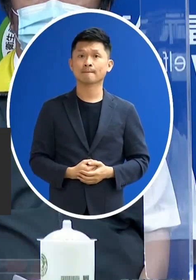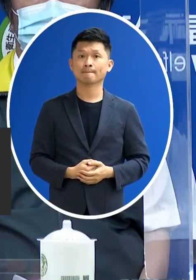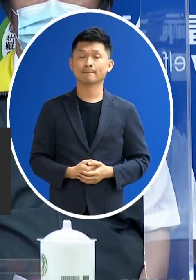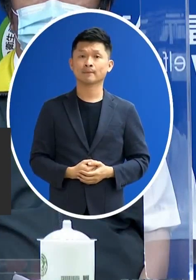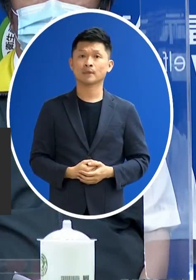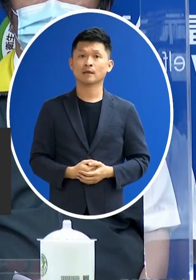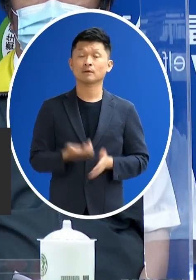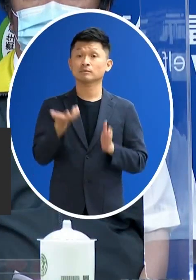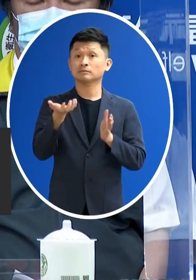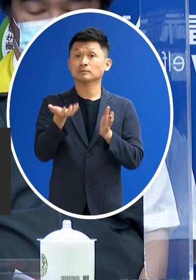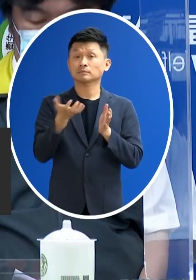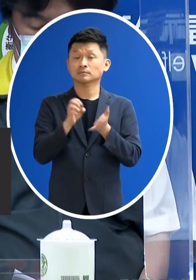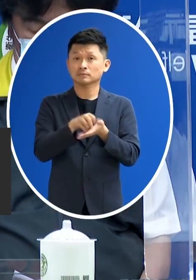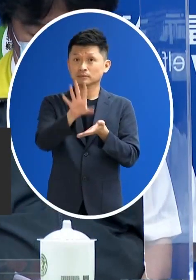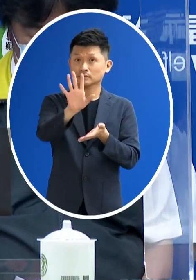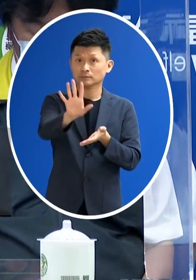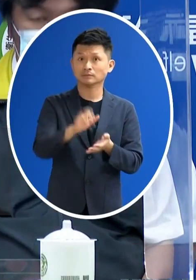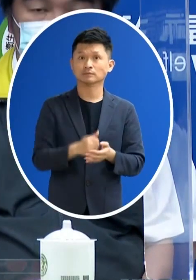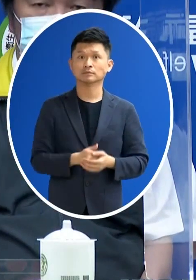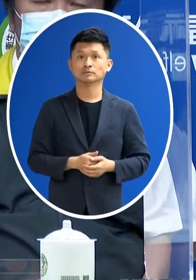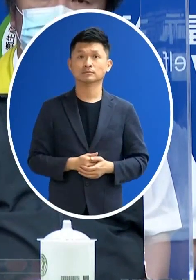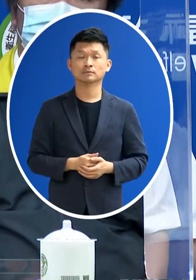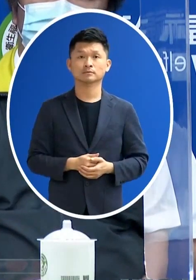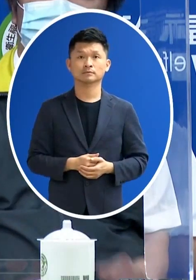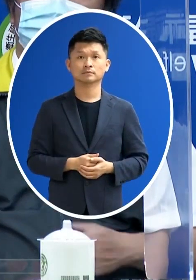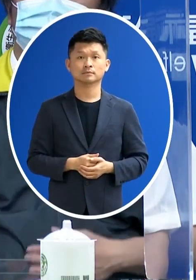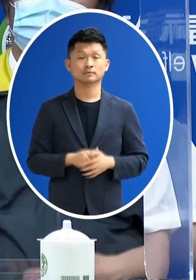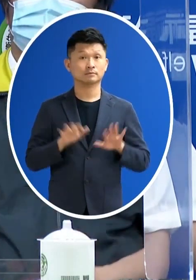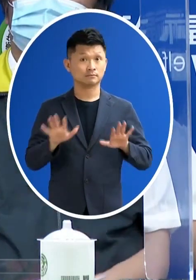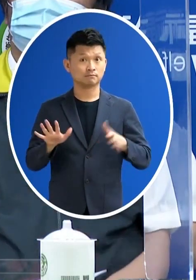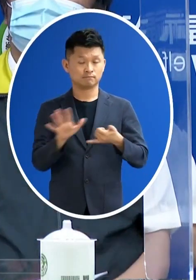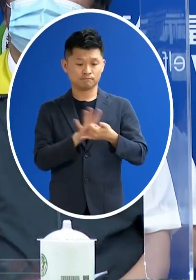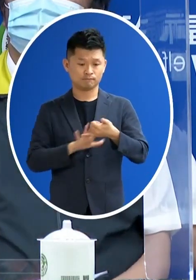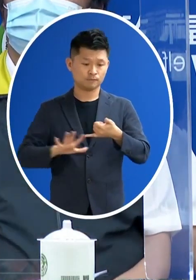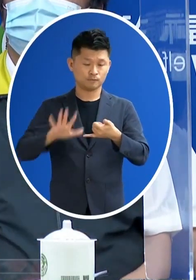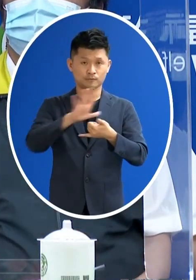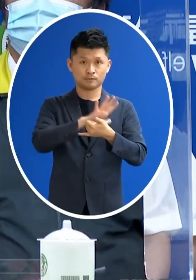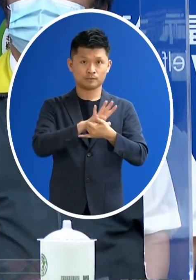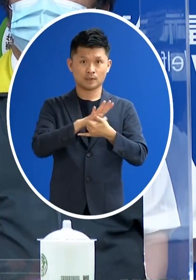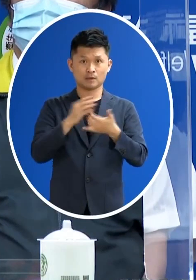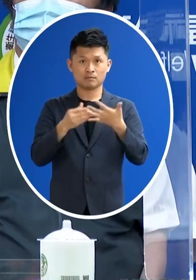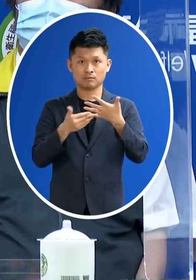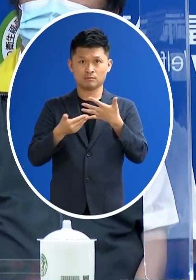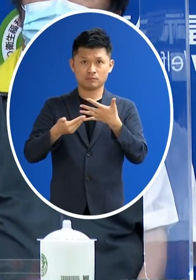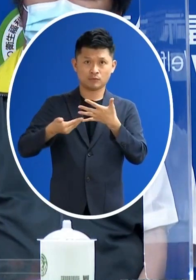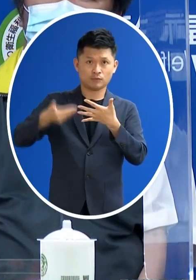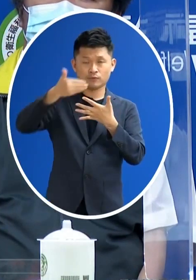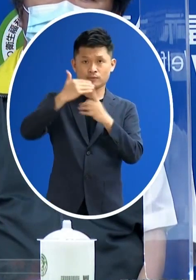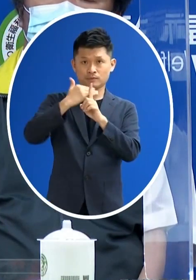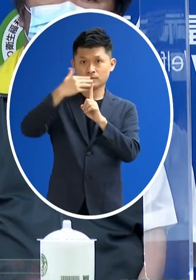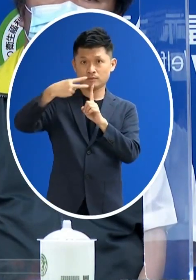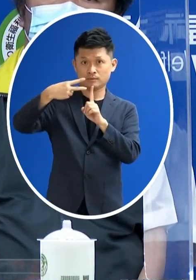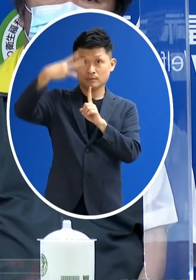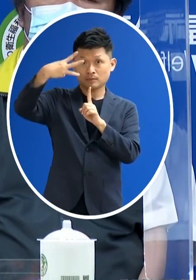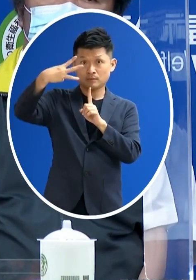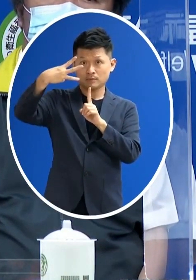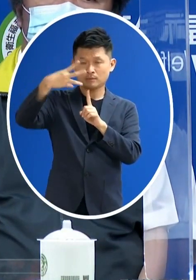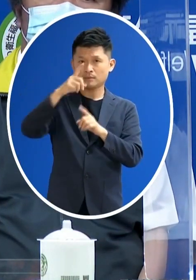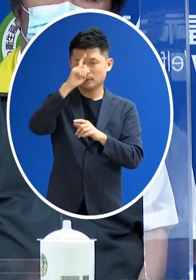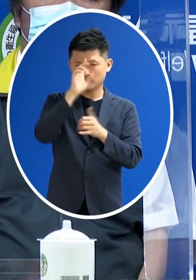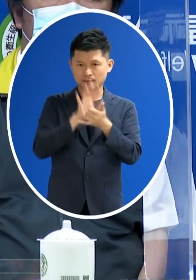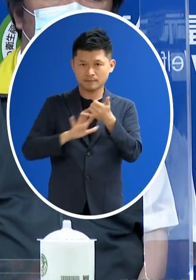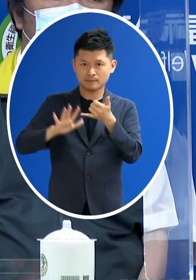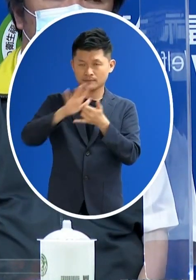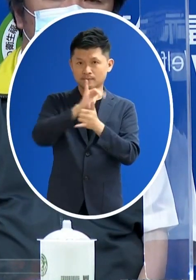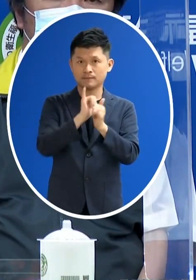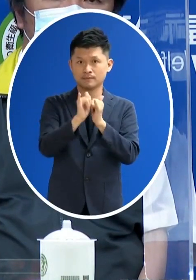我刚才跟大家报告过，对，我们现在就是全台升到第三级，就希望哈全国大家能够哈整